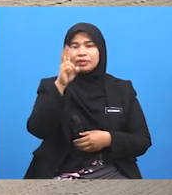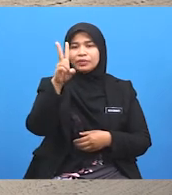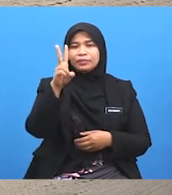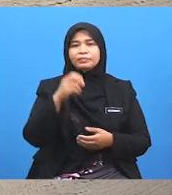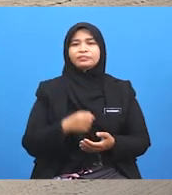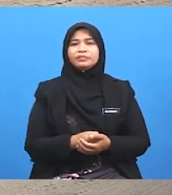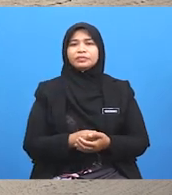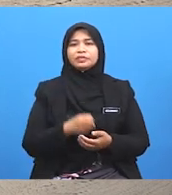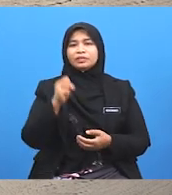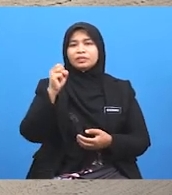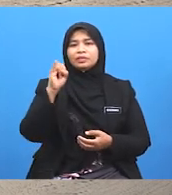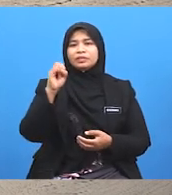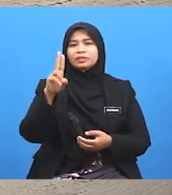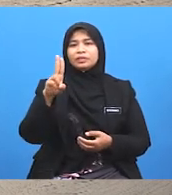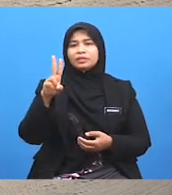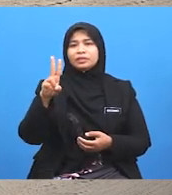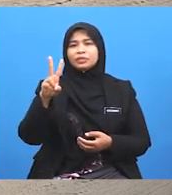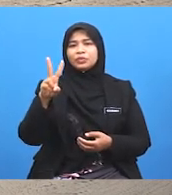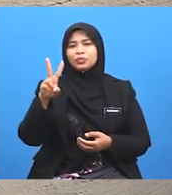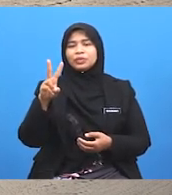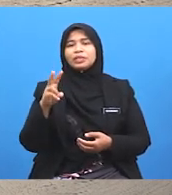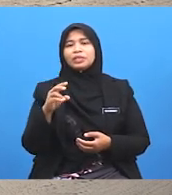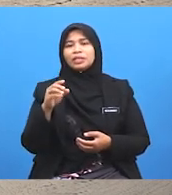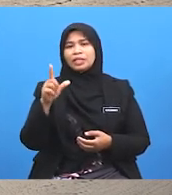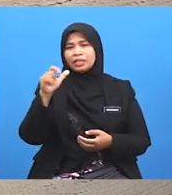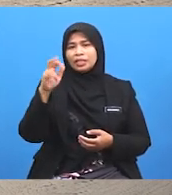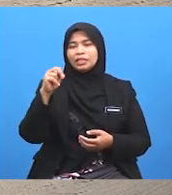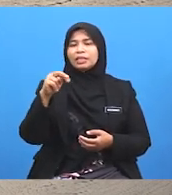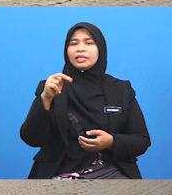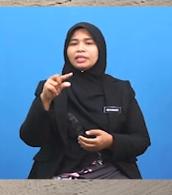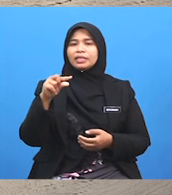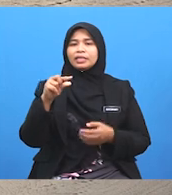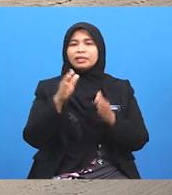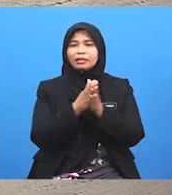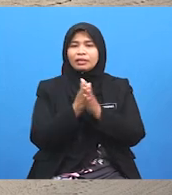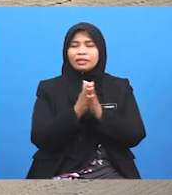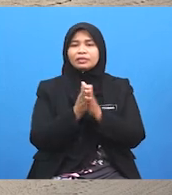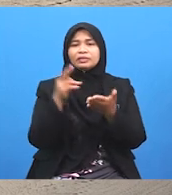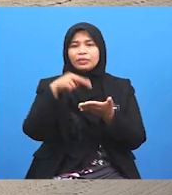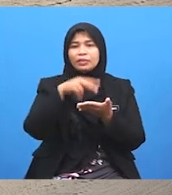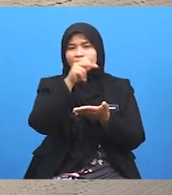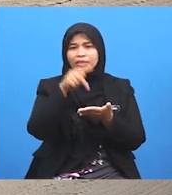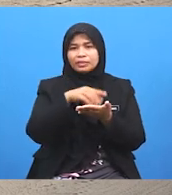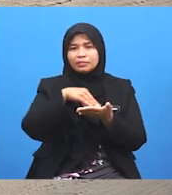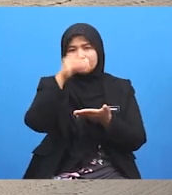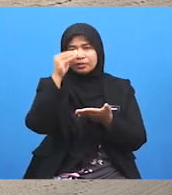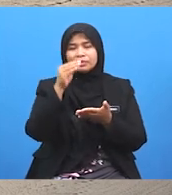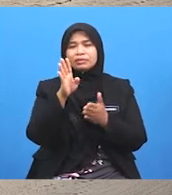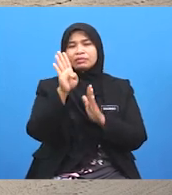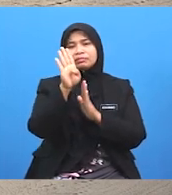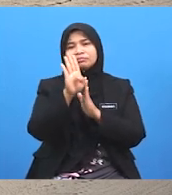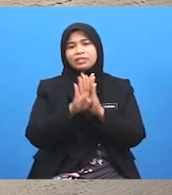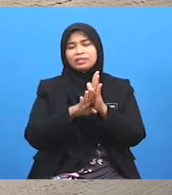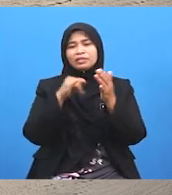dua, Swiling rajin mengulang kaji pelajaran. Jawapannya? Berjaya dalam pelajaran,